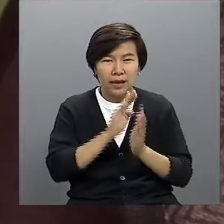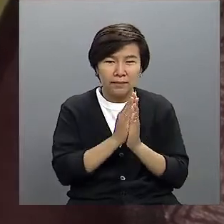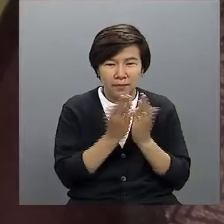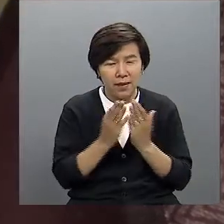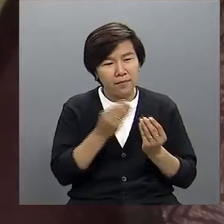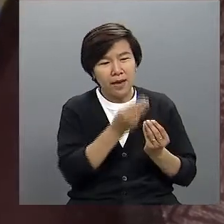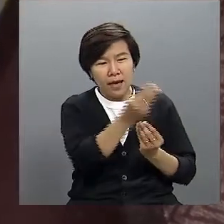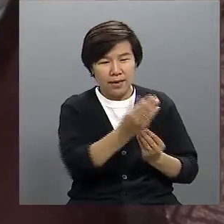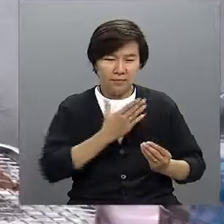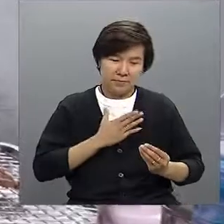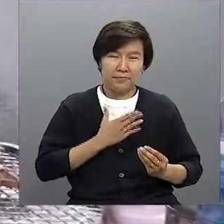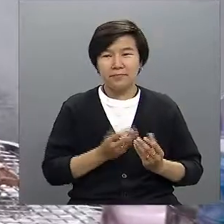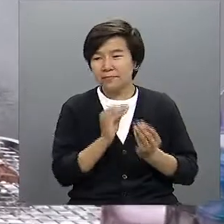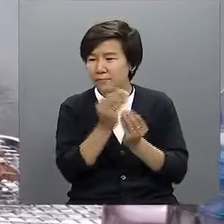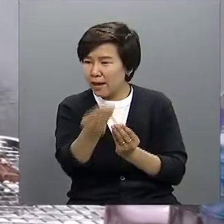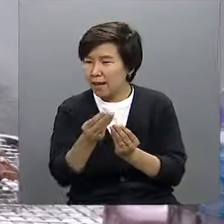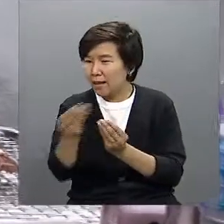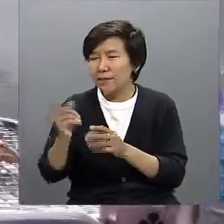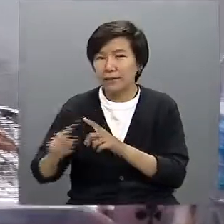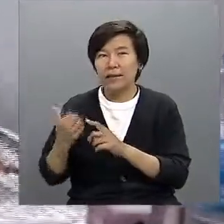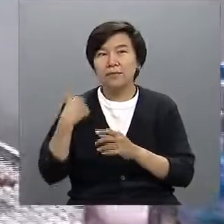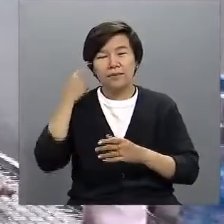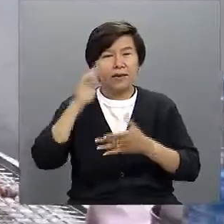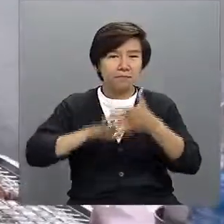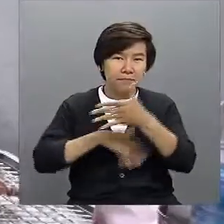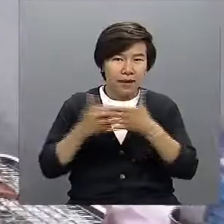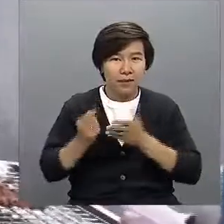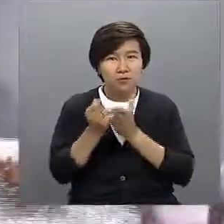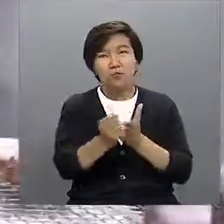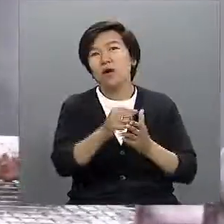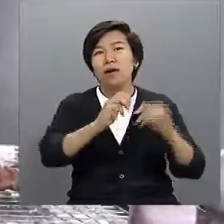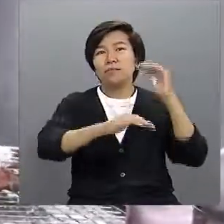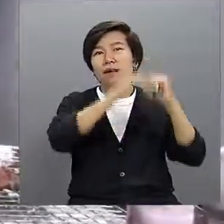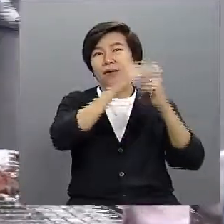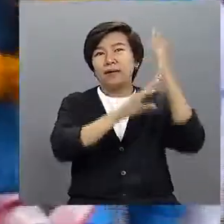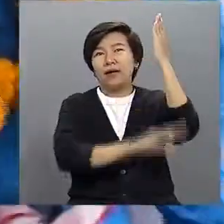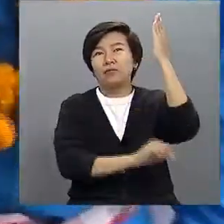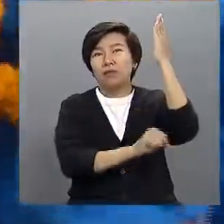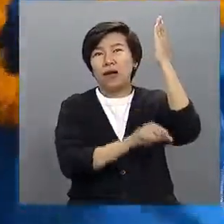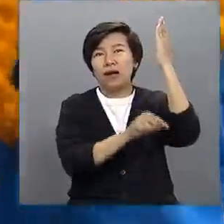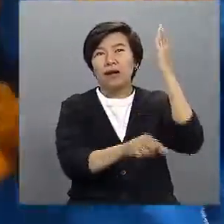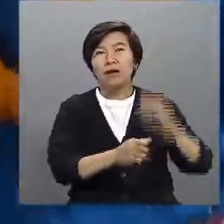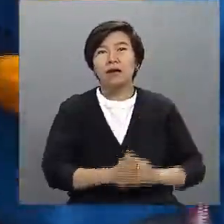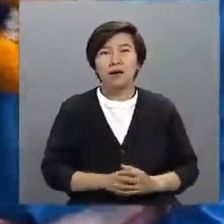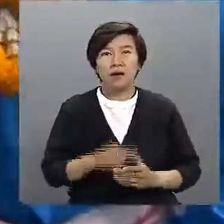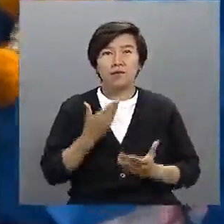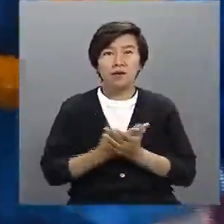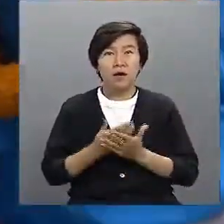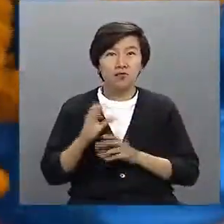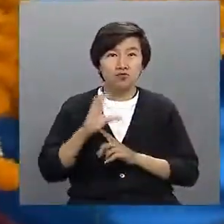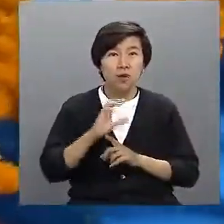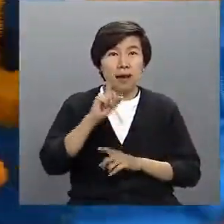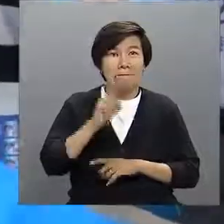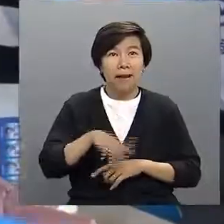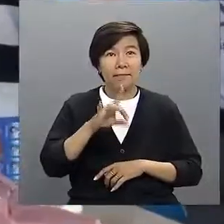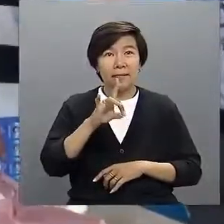แล้วก็มีนโยบายนะคะในการพัฒนาจังหวัดสงขลาซึ่งทีมสงขลาประชารัฐเน้นในการนำงบประมาณ 1,080 ล้านบาทล